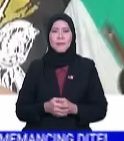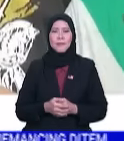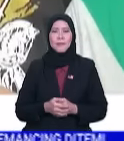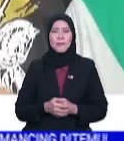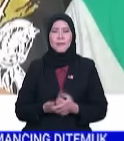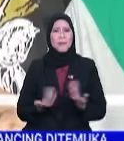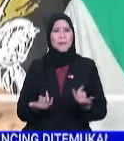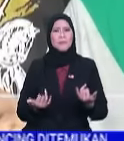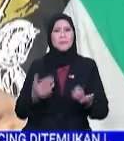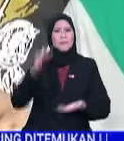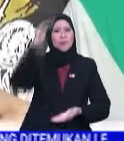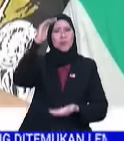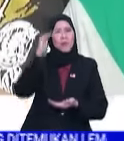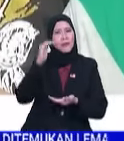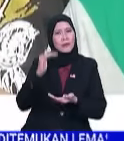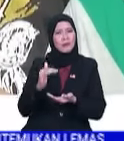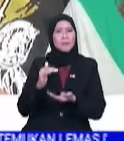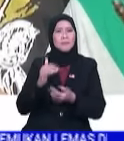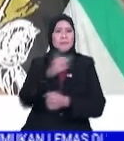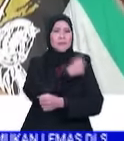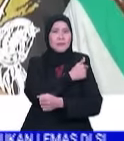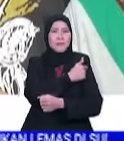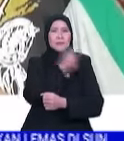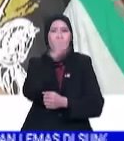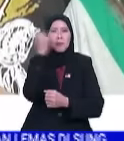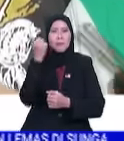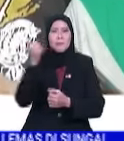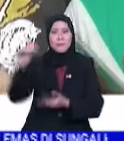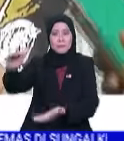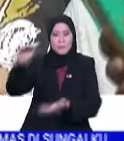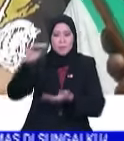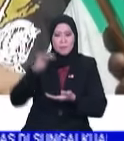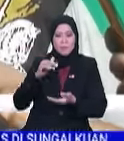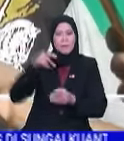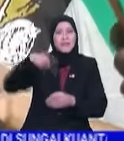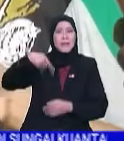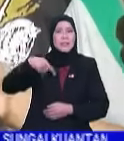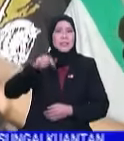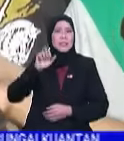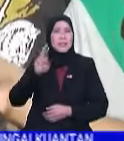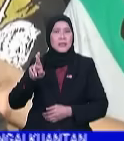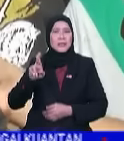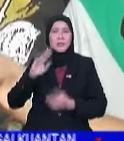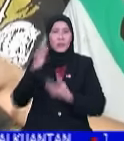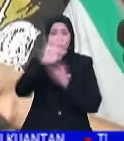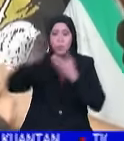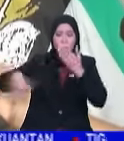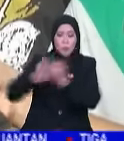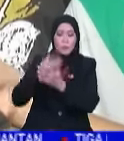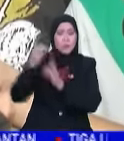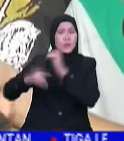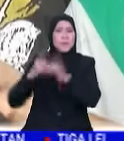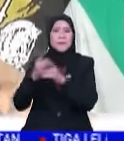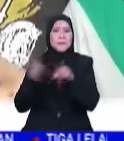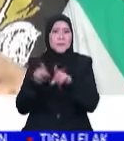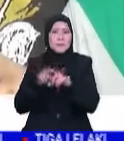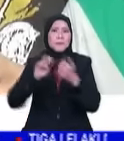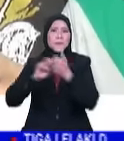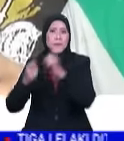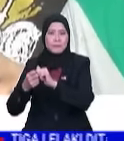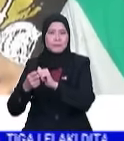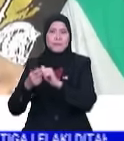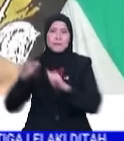Kekurangan lagian bekalan ini adalah kerana terdapatnya masalah bekalan vaksin Pfizer di seluruh dunia. Walau bagaimanapun, isu ini akan dapat